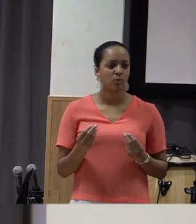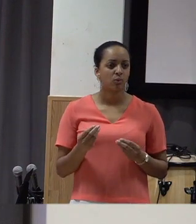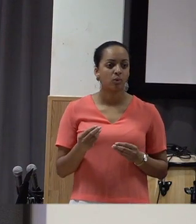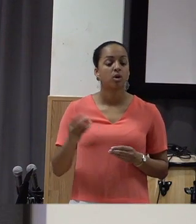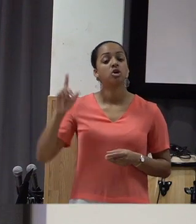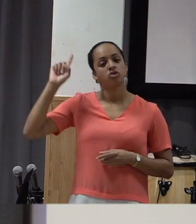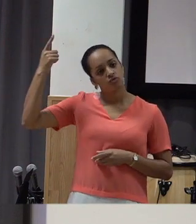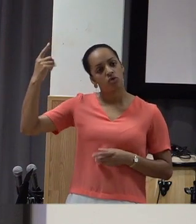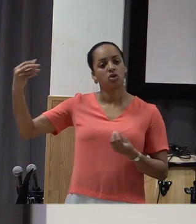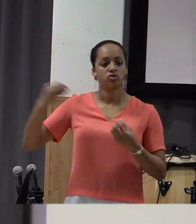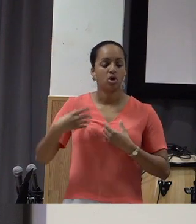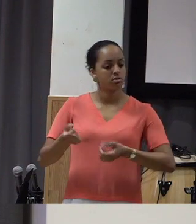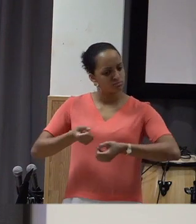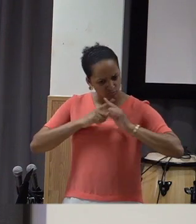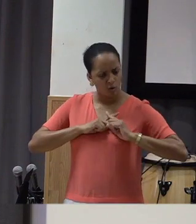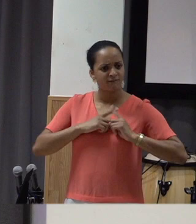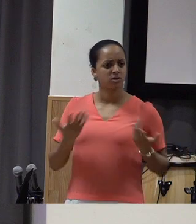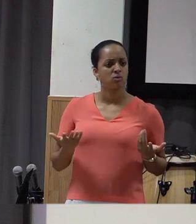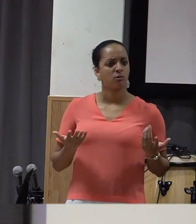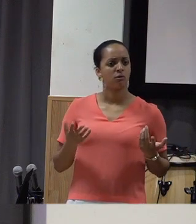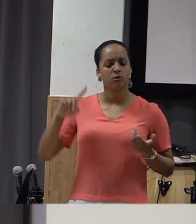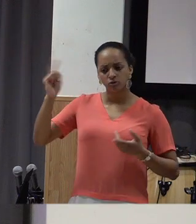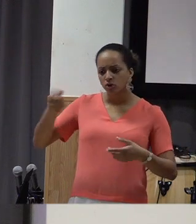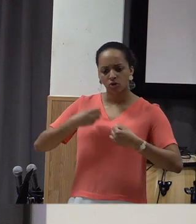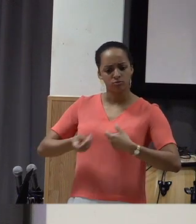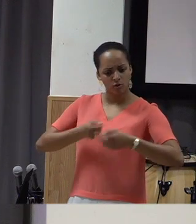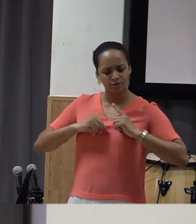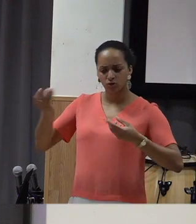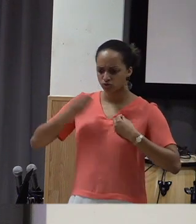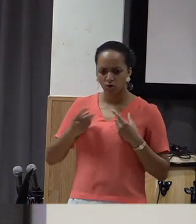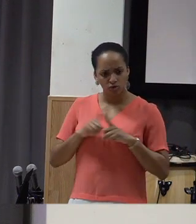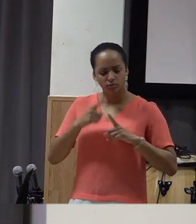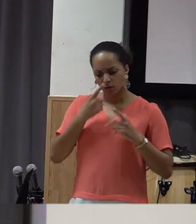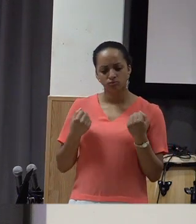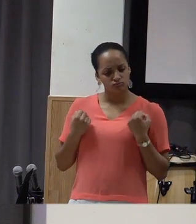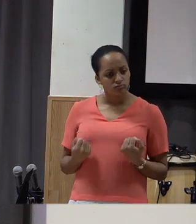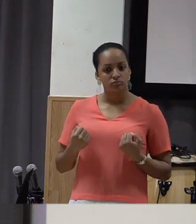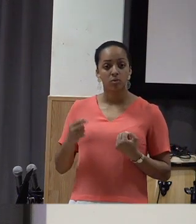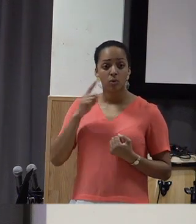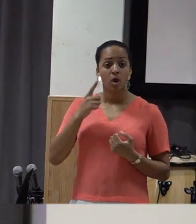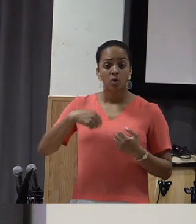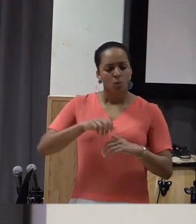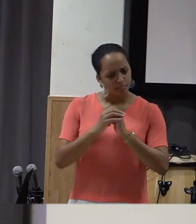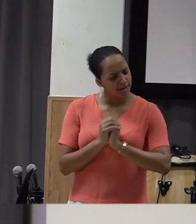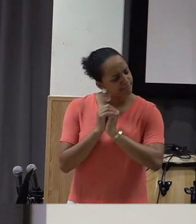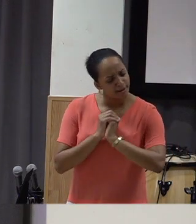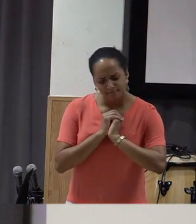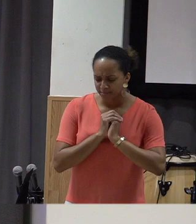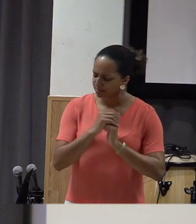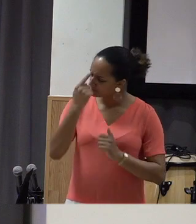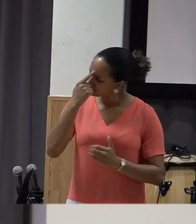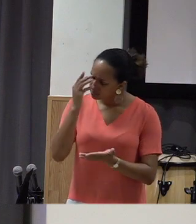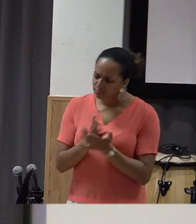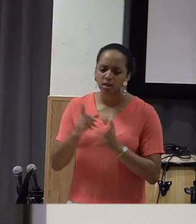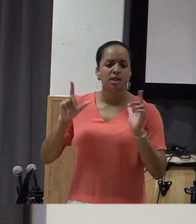la conviction, pour que Dieu mette de la ferveur et j'espère que vous en avez reçu parce que Dieu aime lorsque nous prions avec ferveur, parce que la prière fervente du